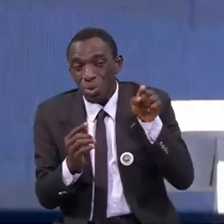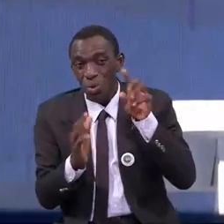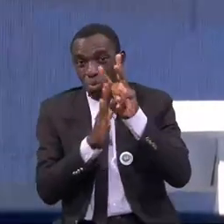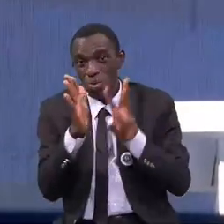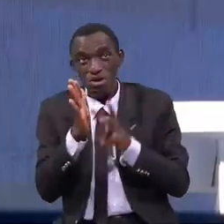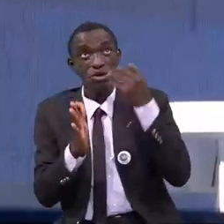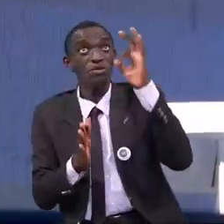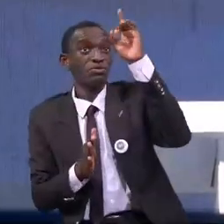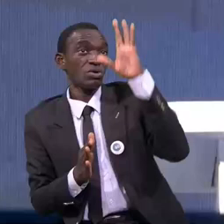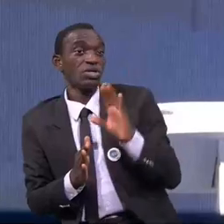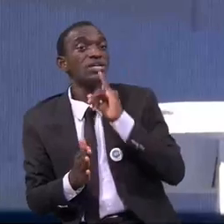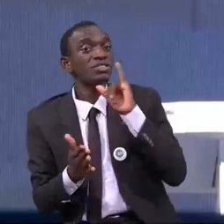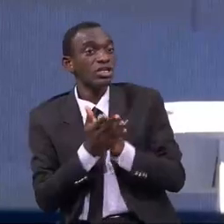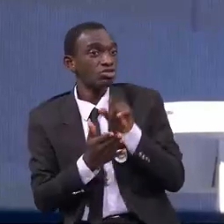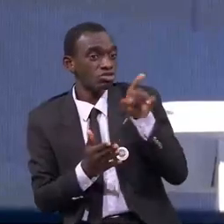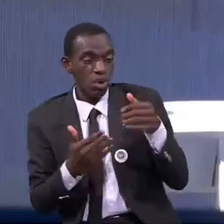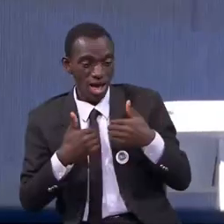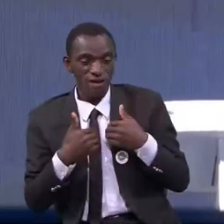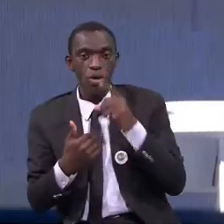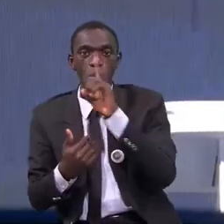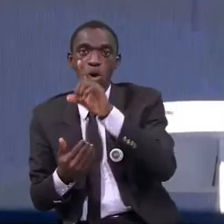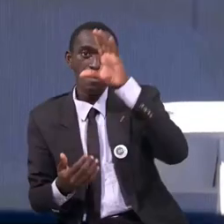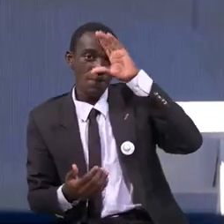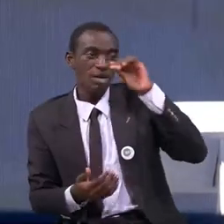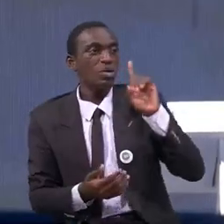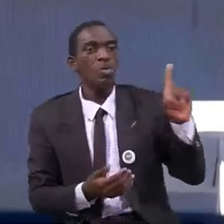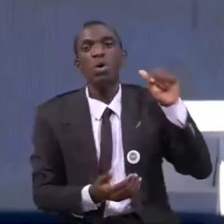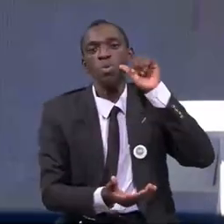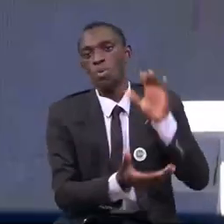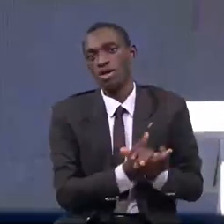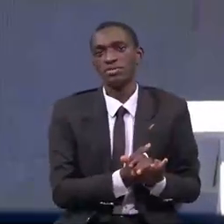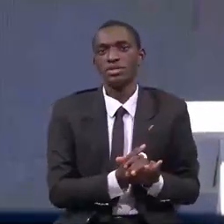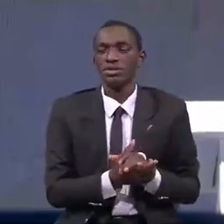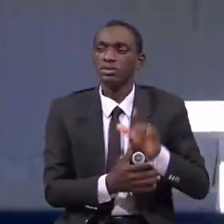une femme tu dis ah je ne peux